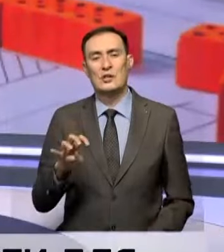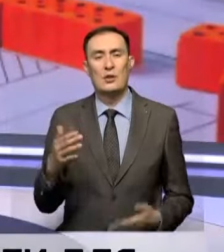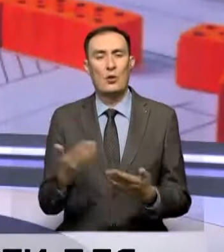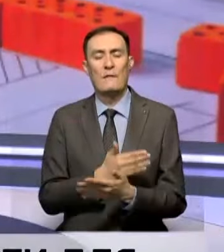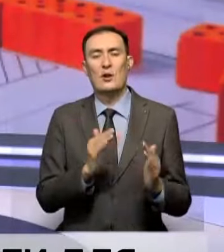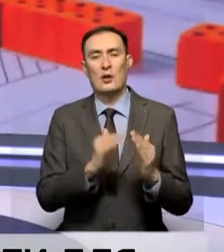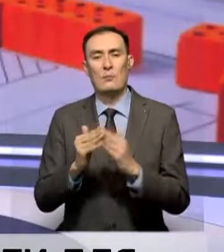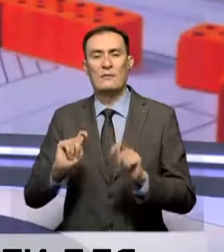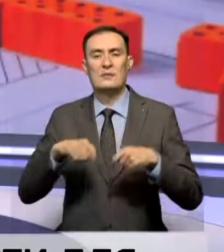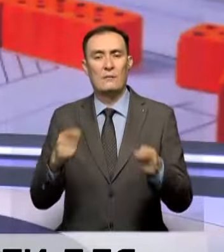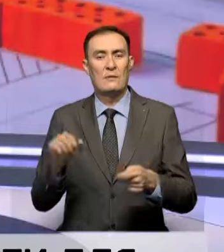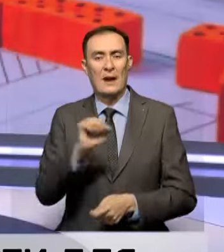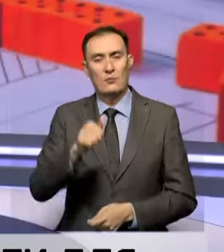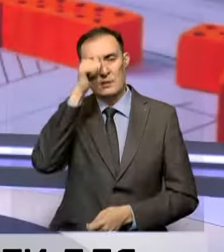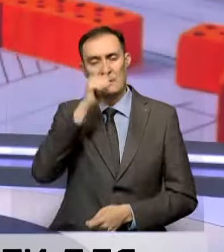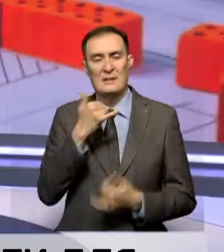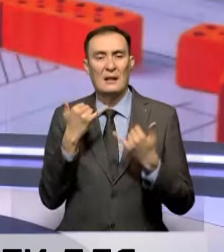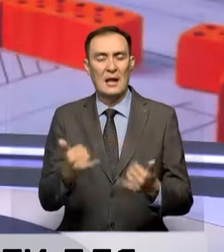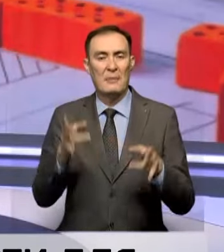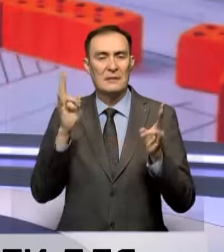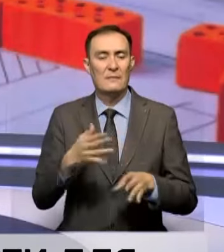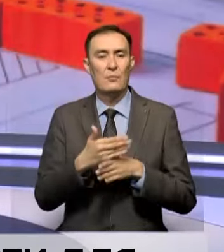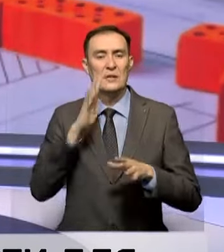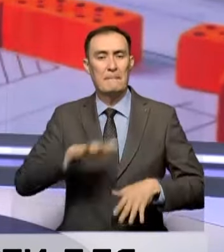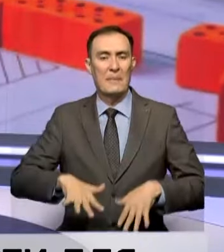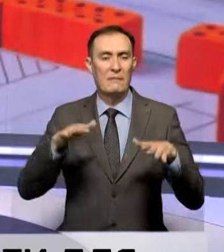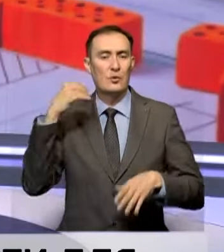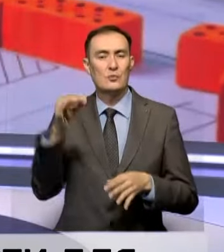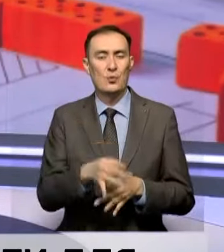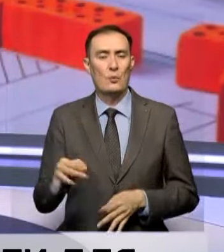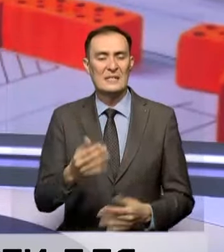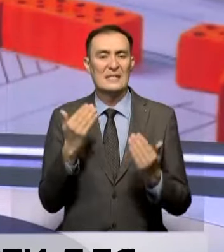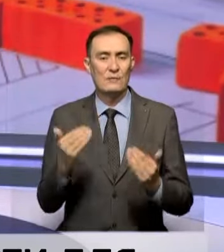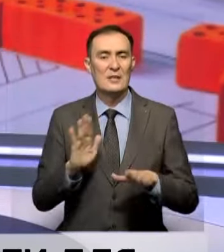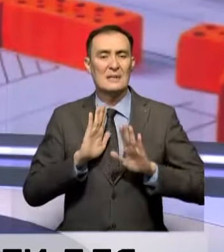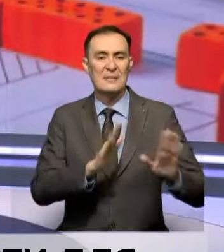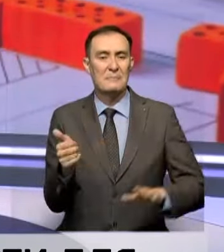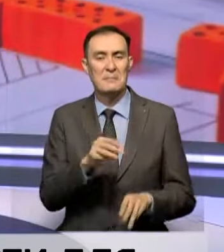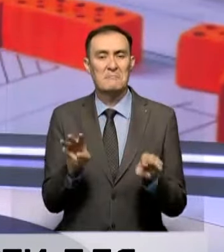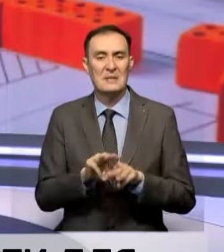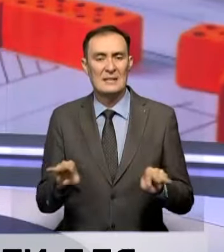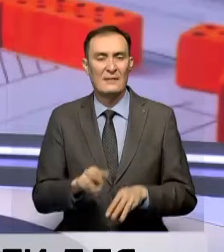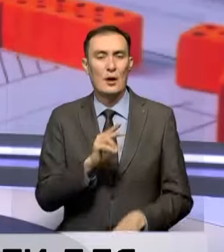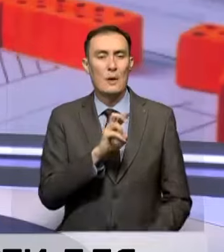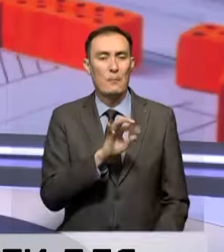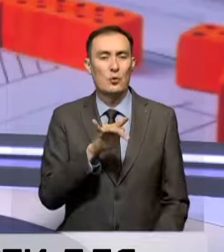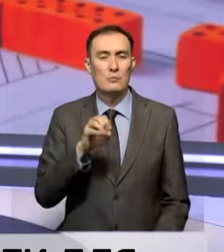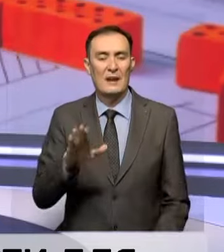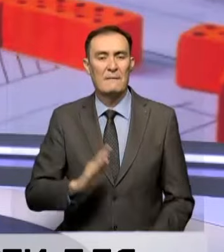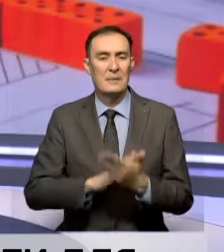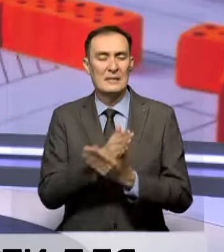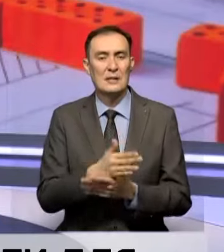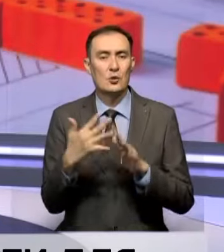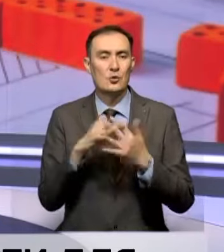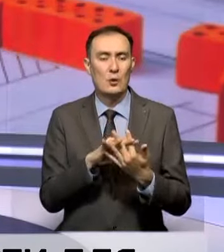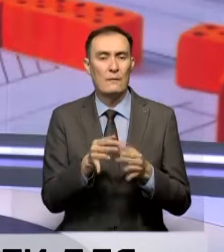новых домов сдадут в августе для пострадавших от паводков в Актюбинской области. Сегодня заместитель премьер-министра Канат Бузумбаев посетил